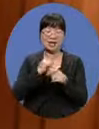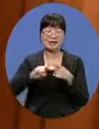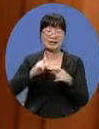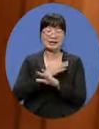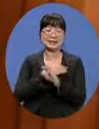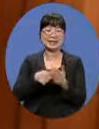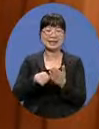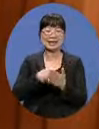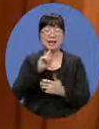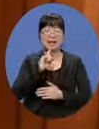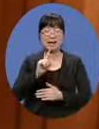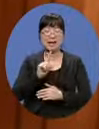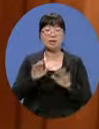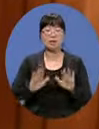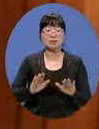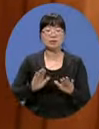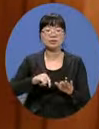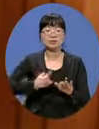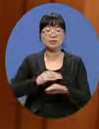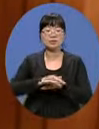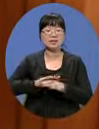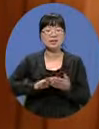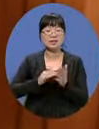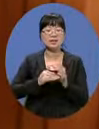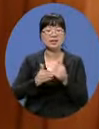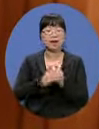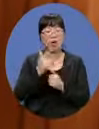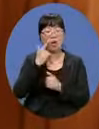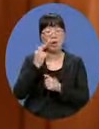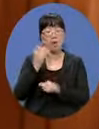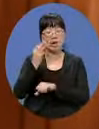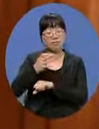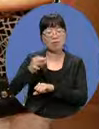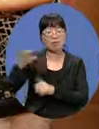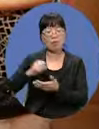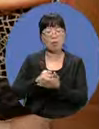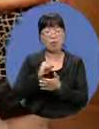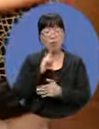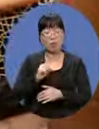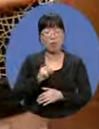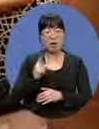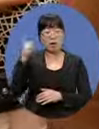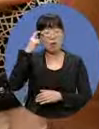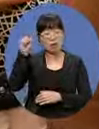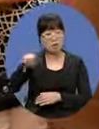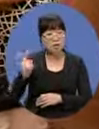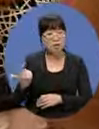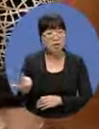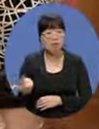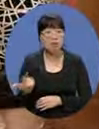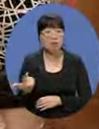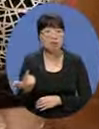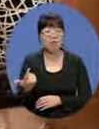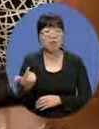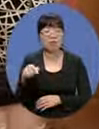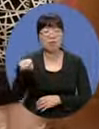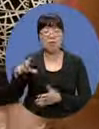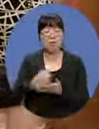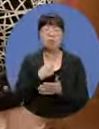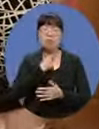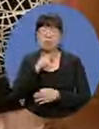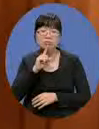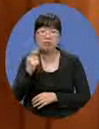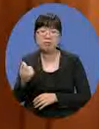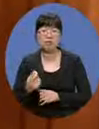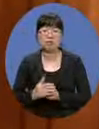장난감. 재영이가 오늘 혼자 잘 놀아서 엄마가 사온 건데. 왜? 이거 아니야? 재영이가 이거 갖고 싶어